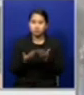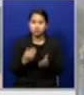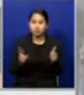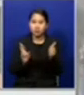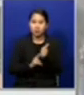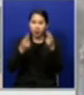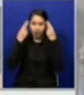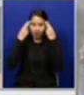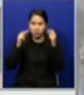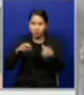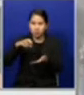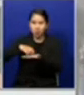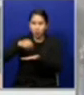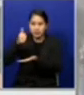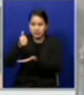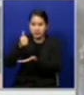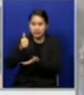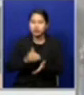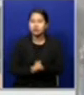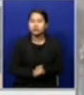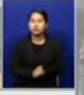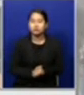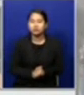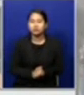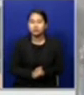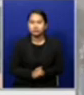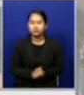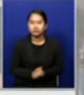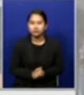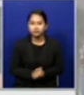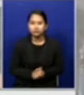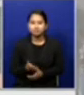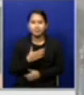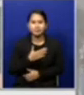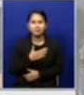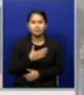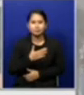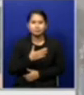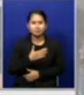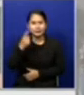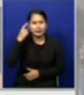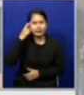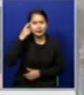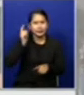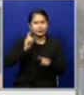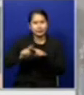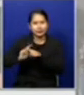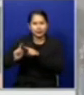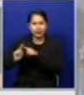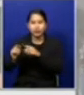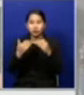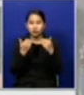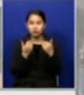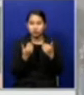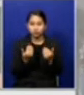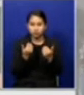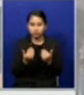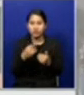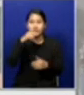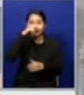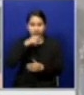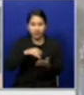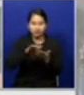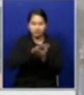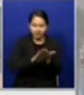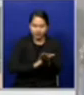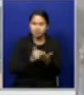างนี้นะครับก็เลยทำให้ผมคิดไปสารตะว่าวันนี้บ้านเมืองเนี่ยมันมีทั้งโควิดมันมีทั้ง